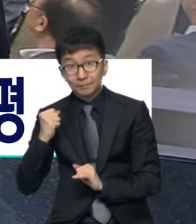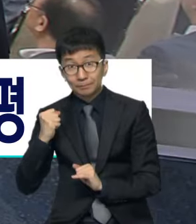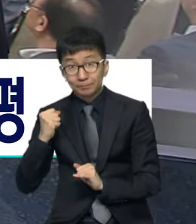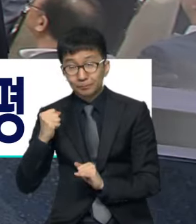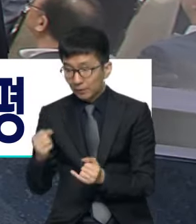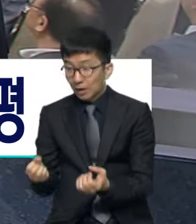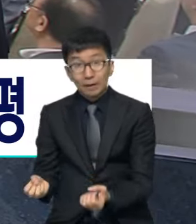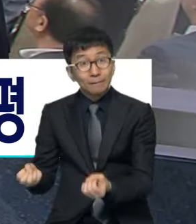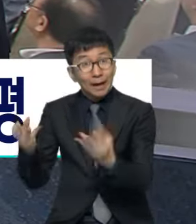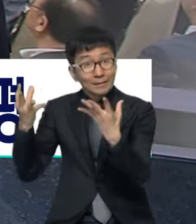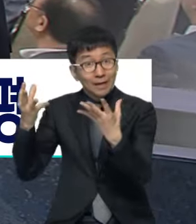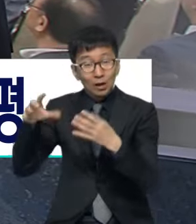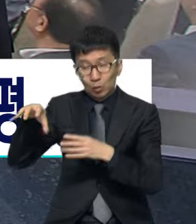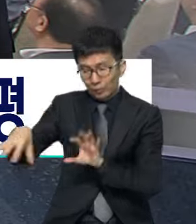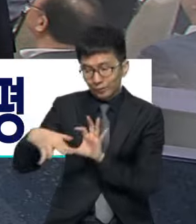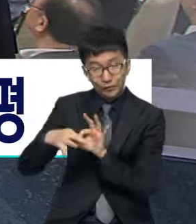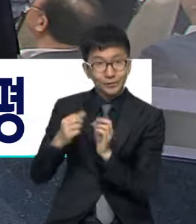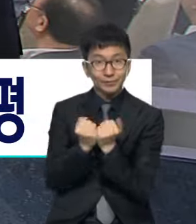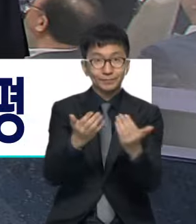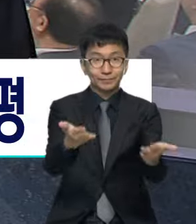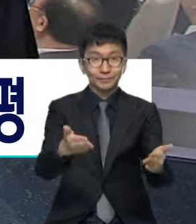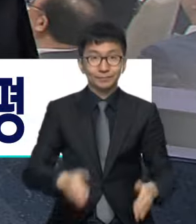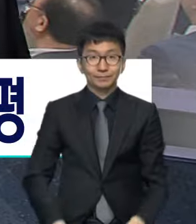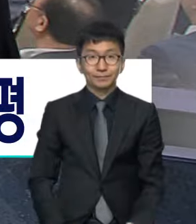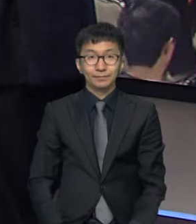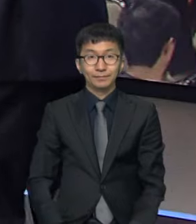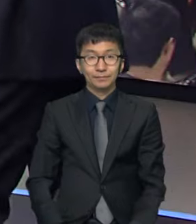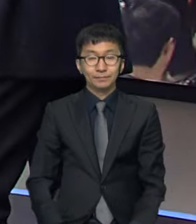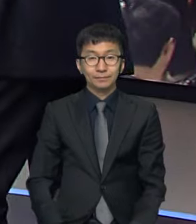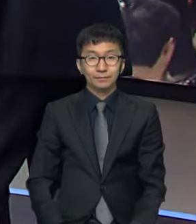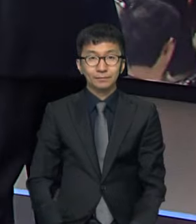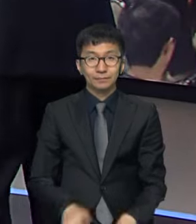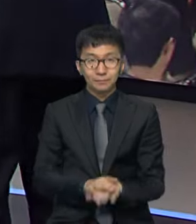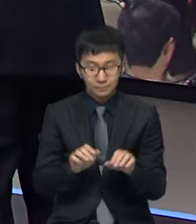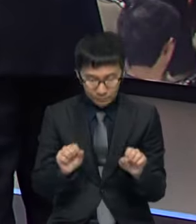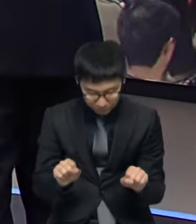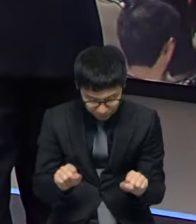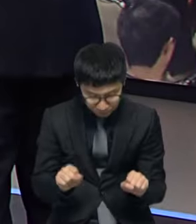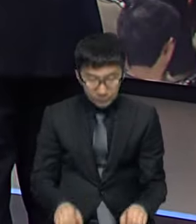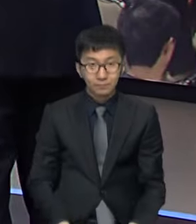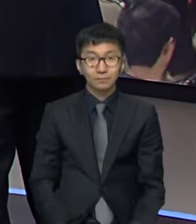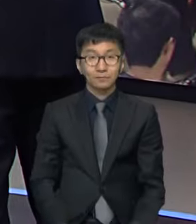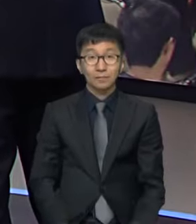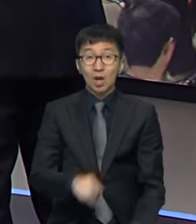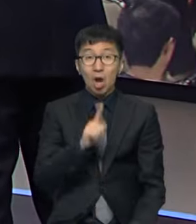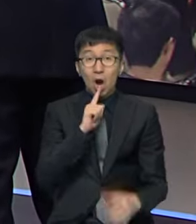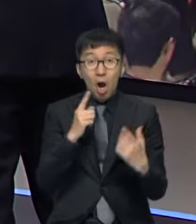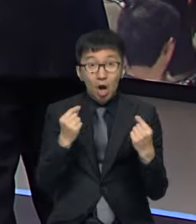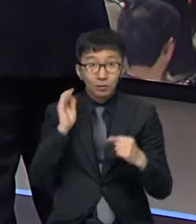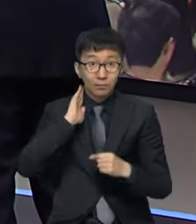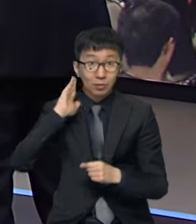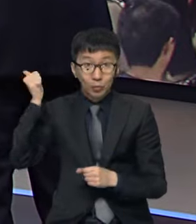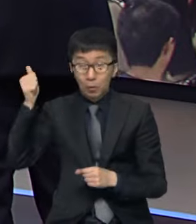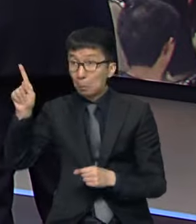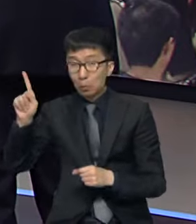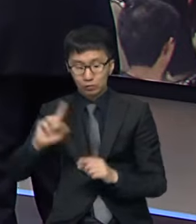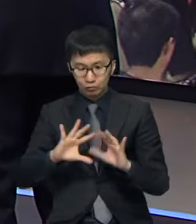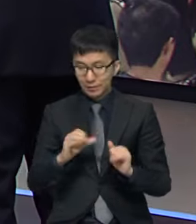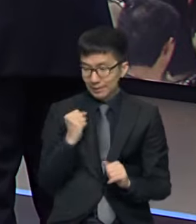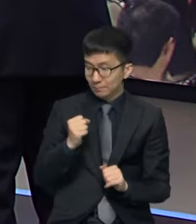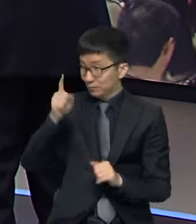현장을 연결해서 정치권 반응 자세히 알아보겠습니다. 자, 조윤아 기자, 앞서 들어본 것처럼 대통령은 당정 갈등이 없다고